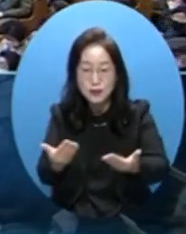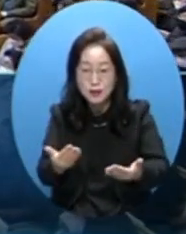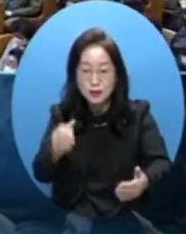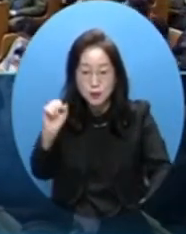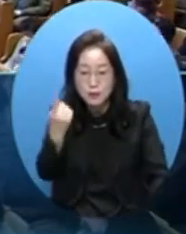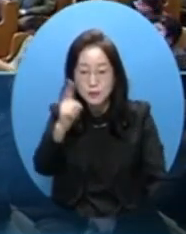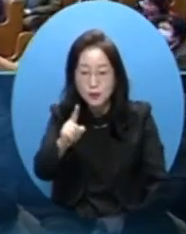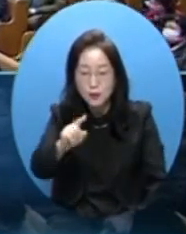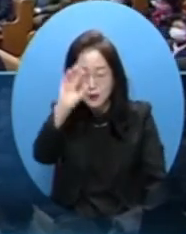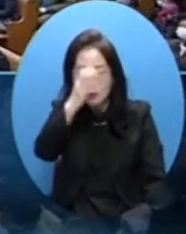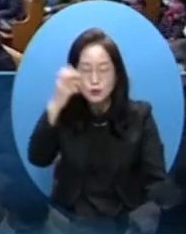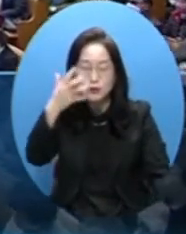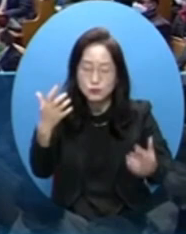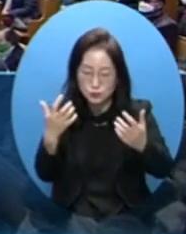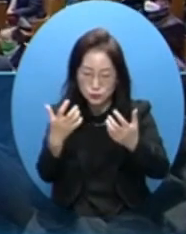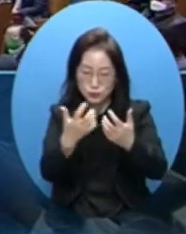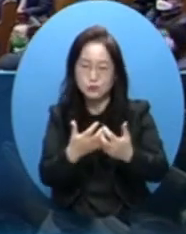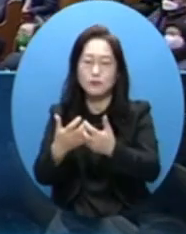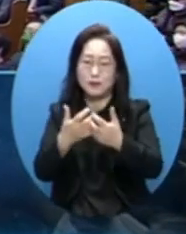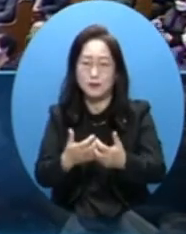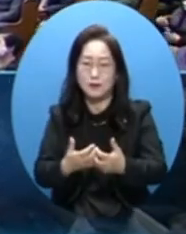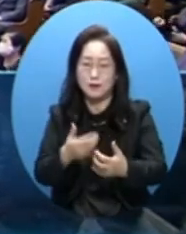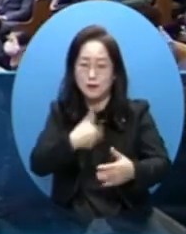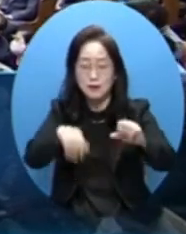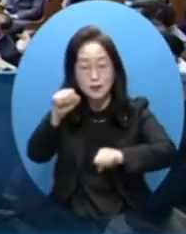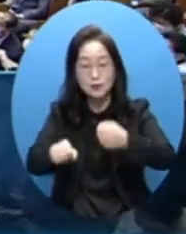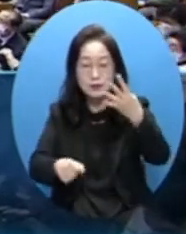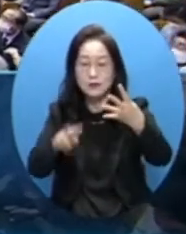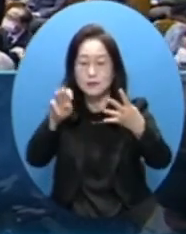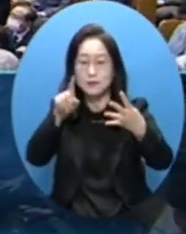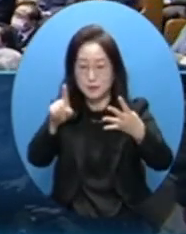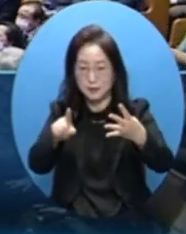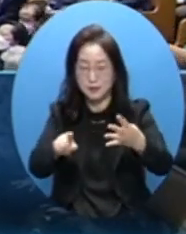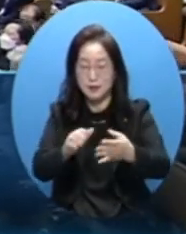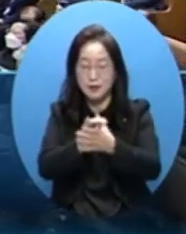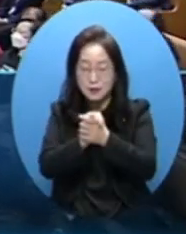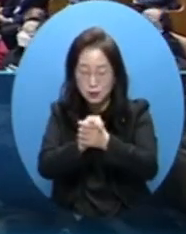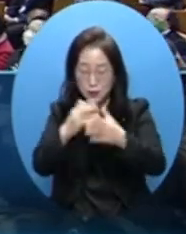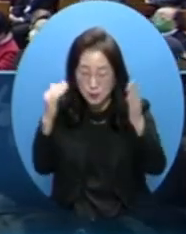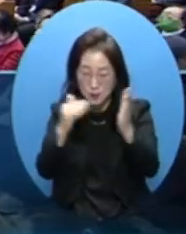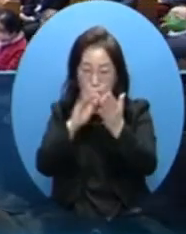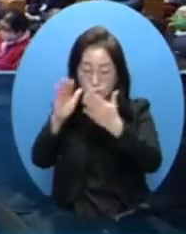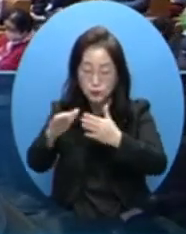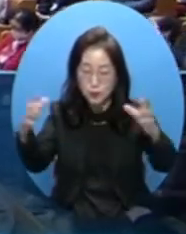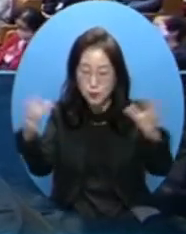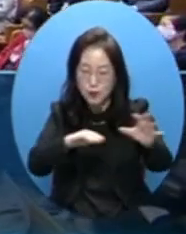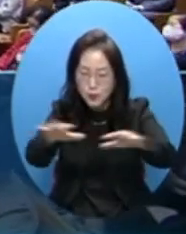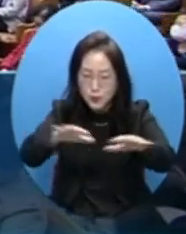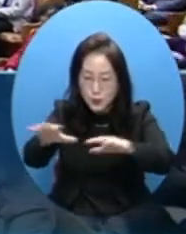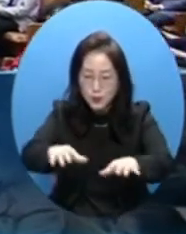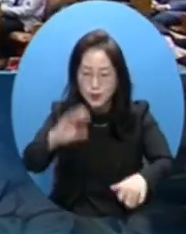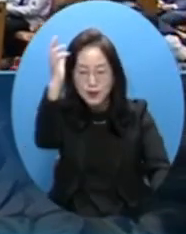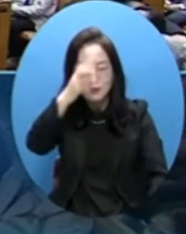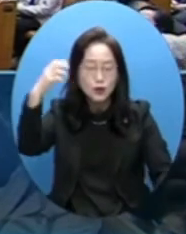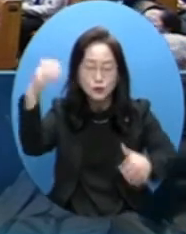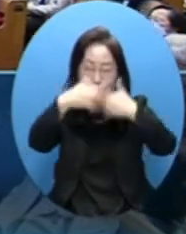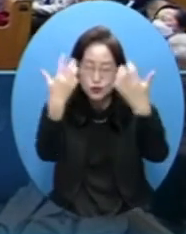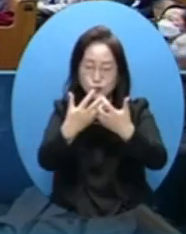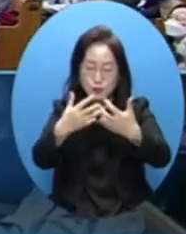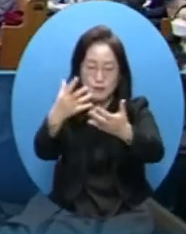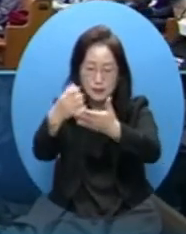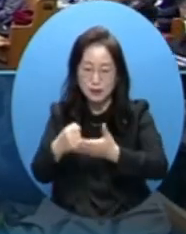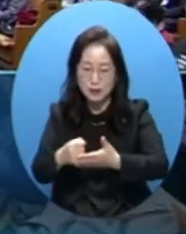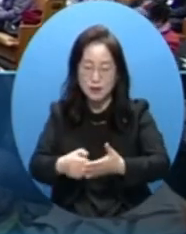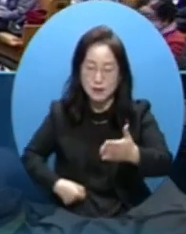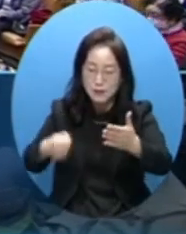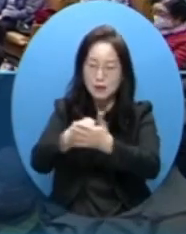것입니다. 사도행전 4장 31절 성경은 말씀합니다. 빌기를 다음에 모인 곳이 진동하더니 우리가 다 성령이 충만하여 담대히 하나님의